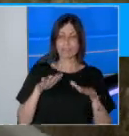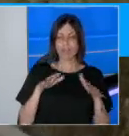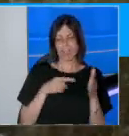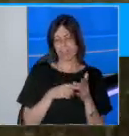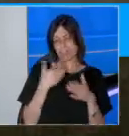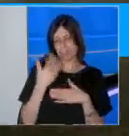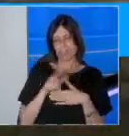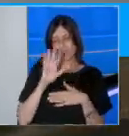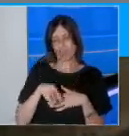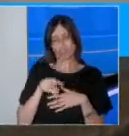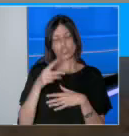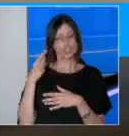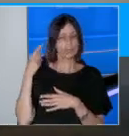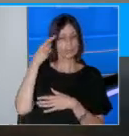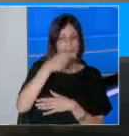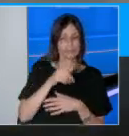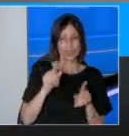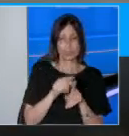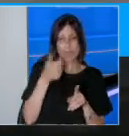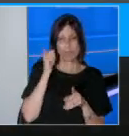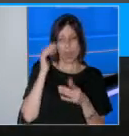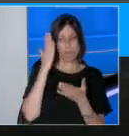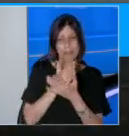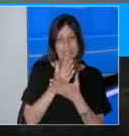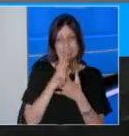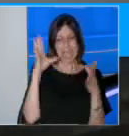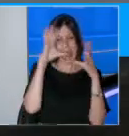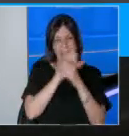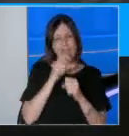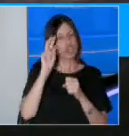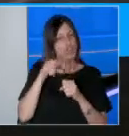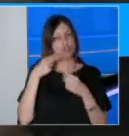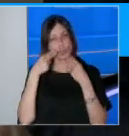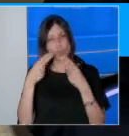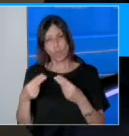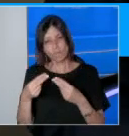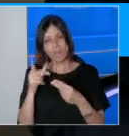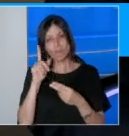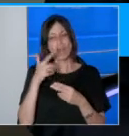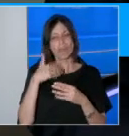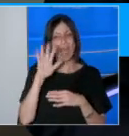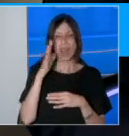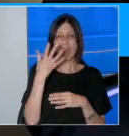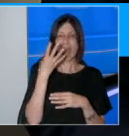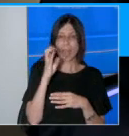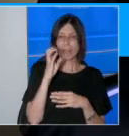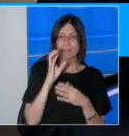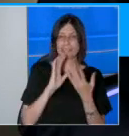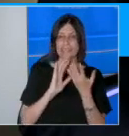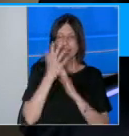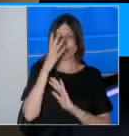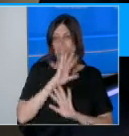כשיש ירי רקטי כמו אמש באמצע הלילה, אז יש תגובה, אבל למעלה מ-40 שריפות, על זה אין